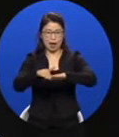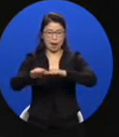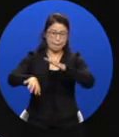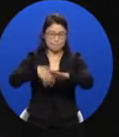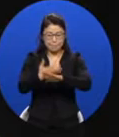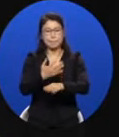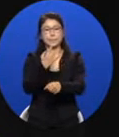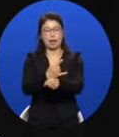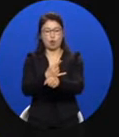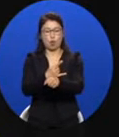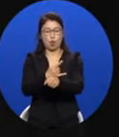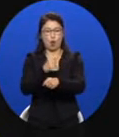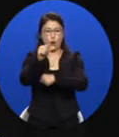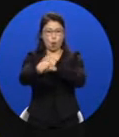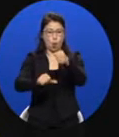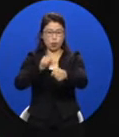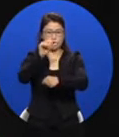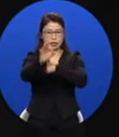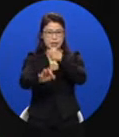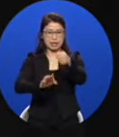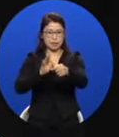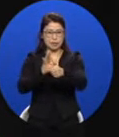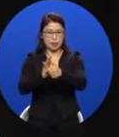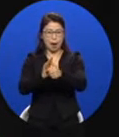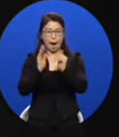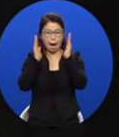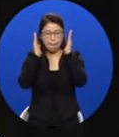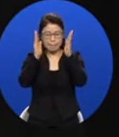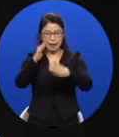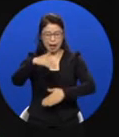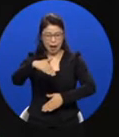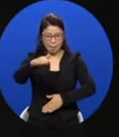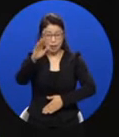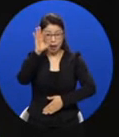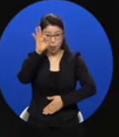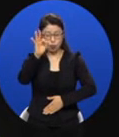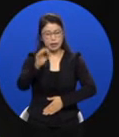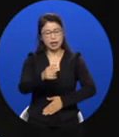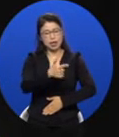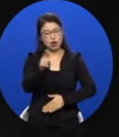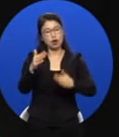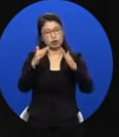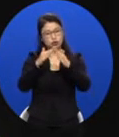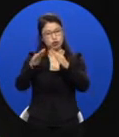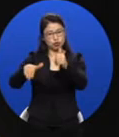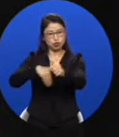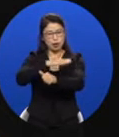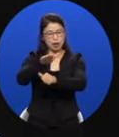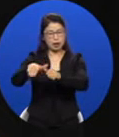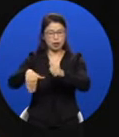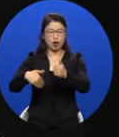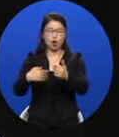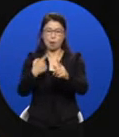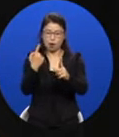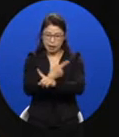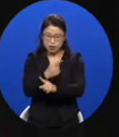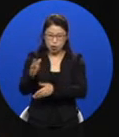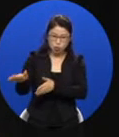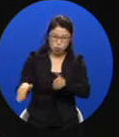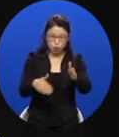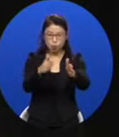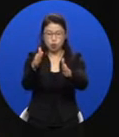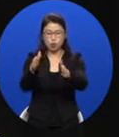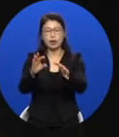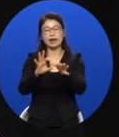재정비하고 5년, 10년을 내다보는 여러 가지의 주거 환경 개선이라든지 도로라든지